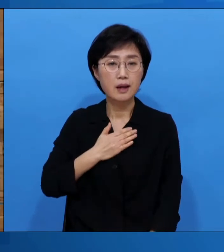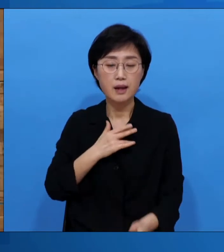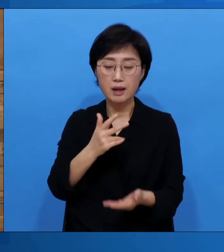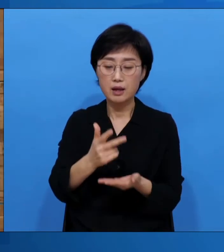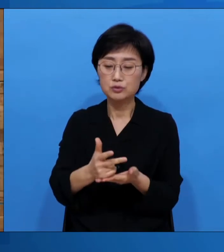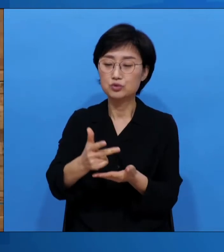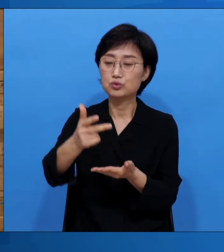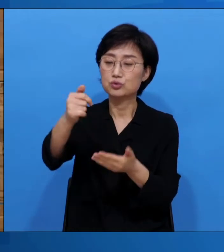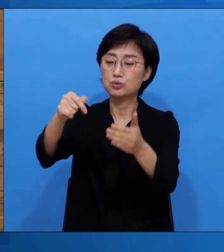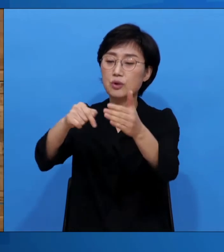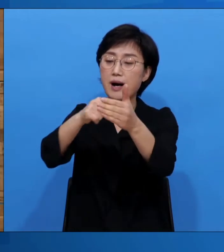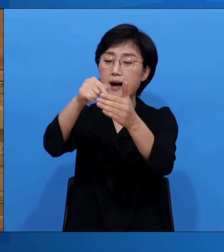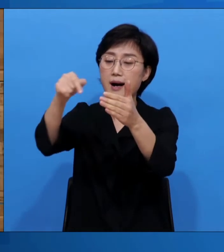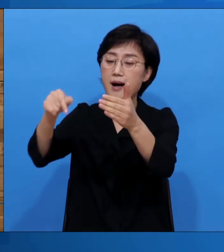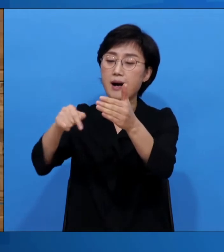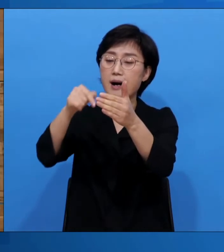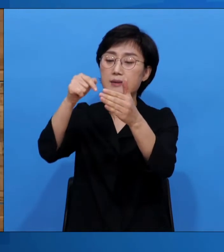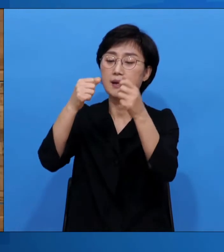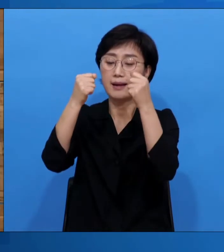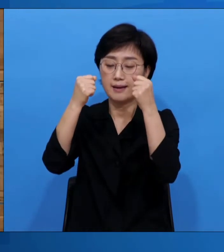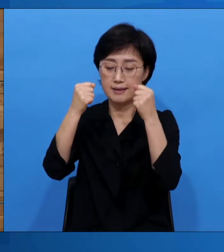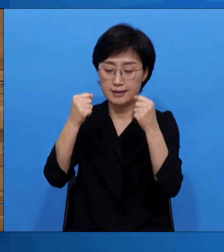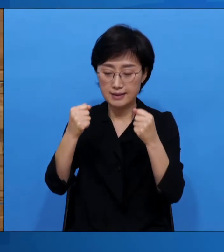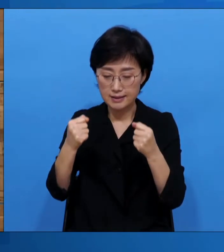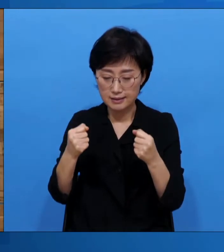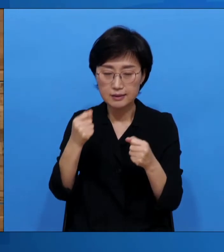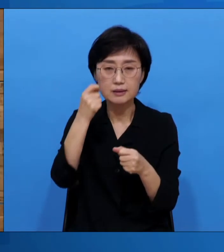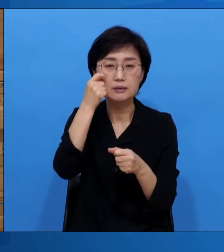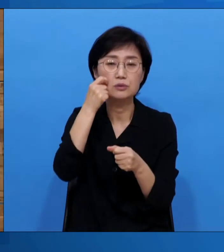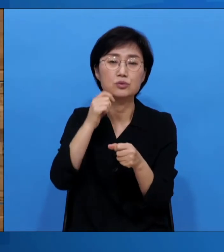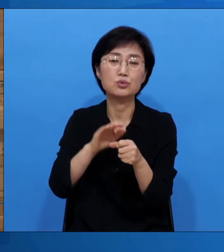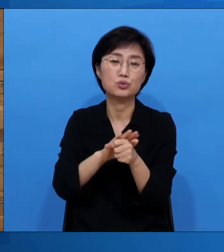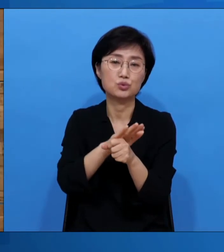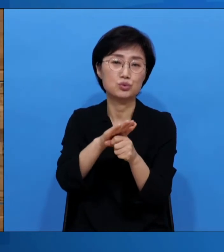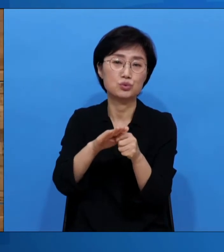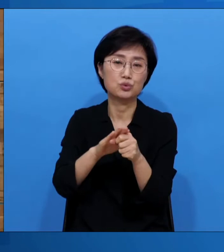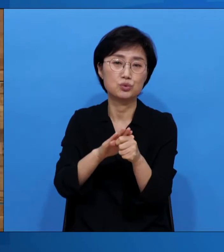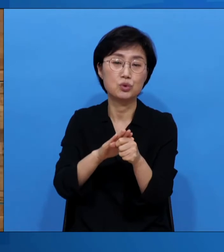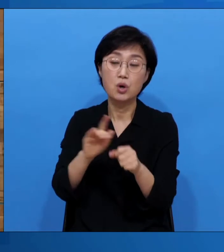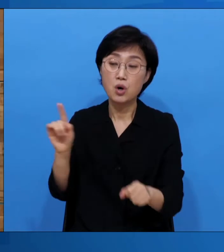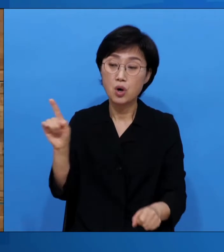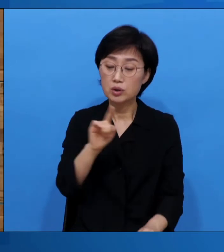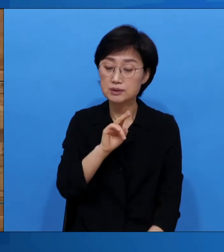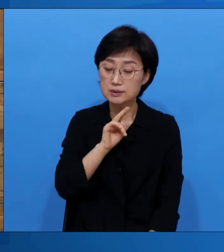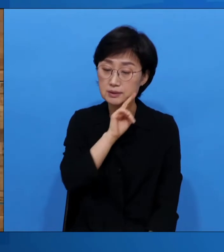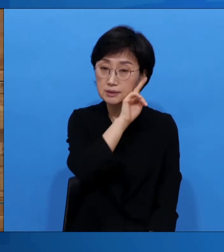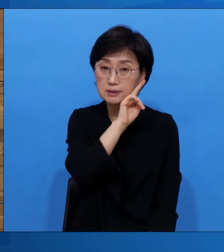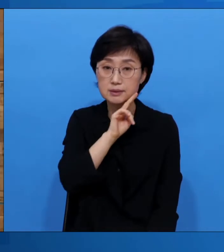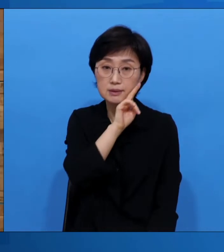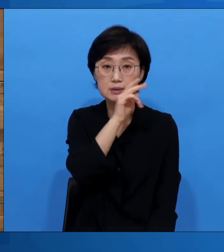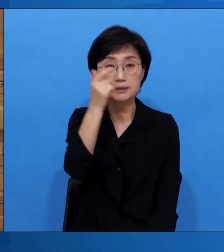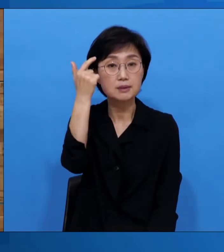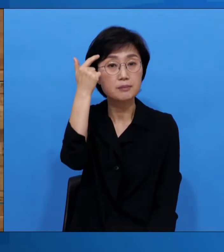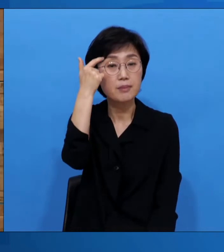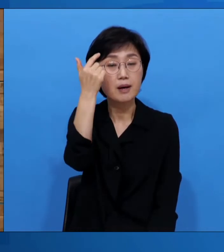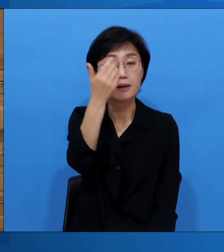내 주 안에 있는 것을 어찌